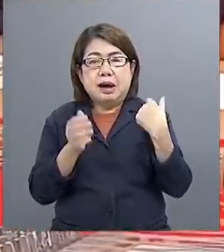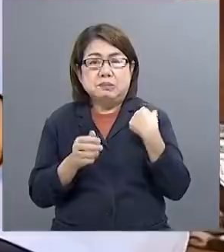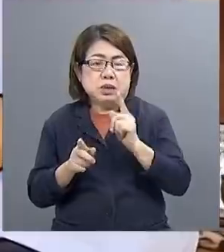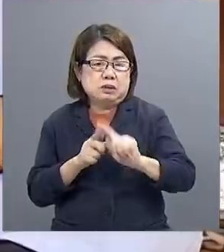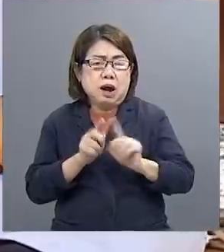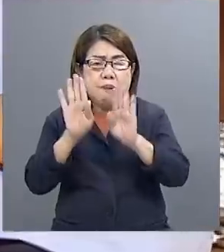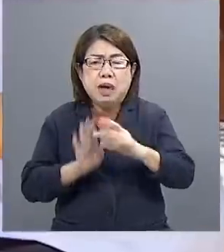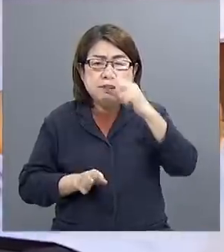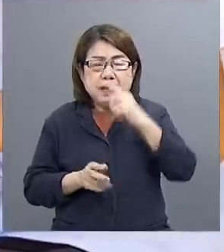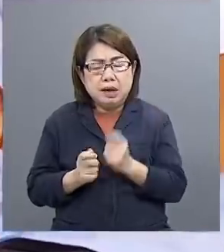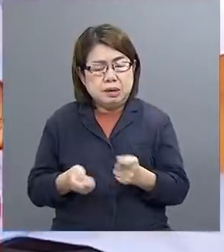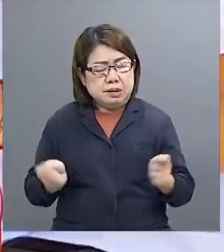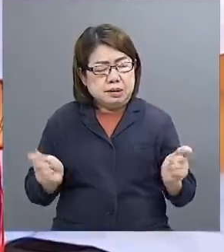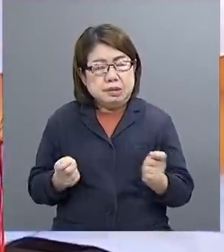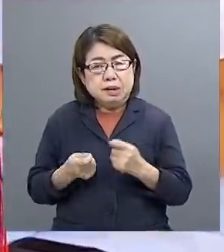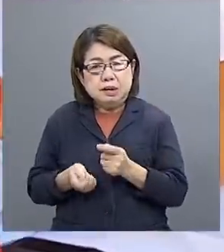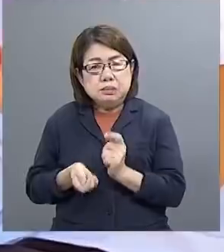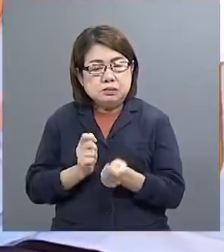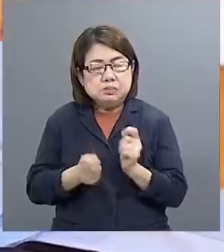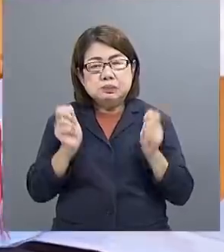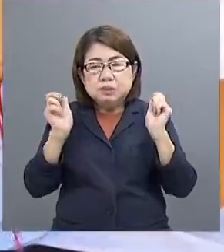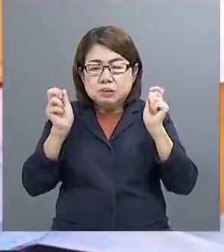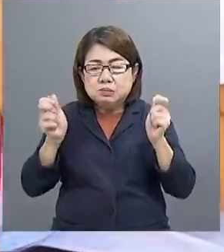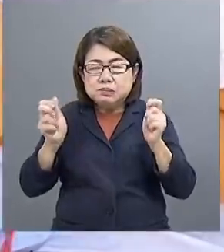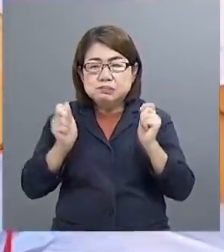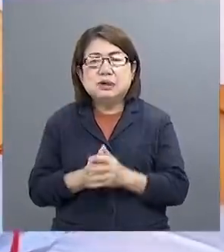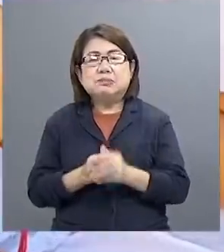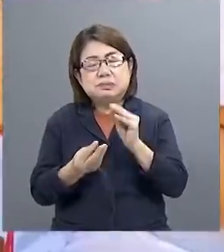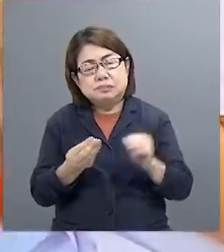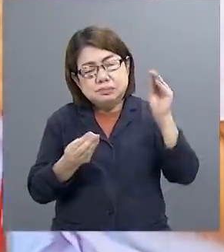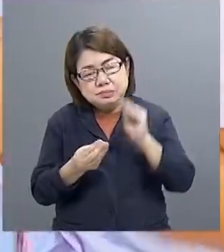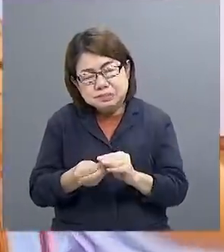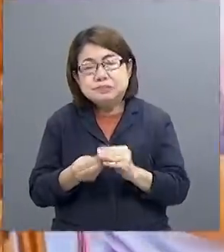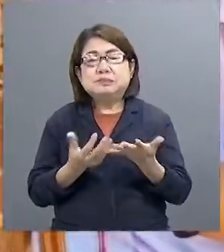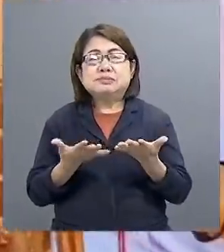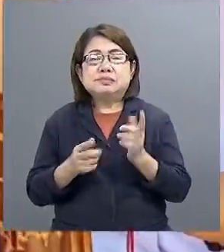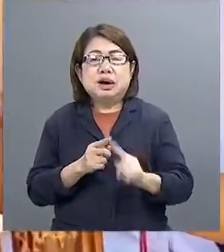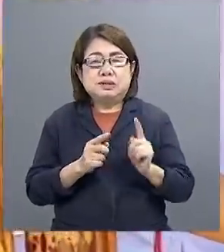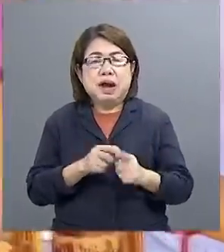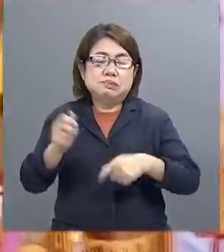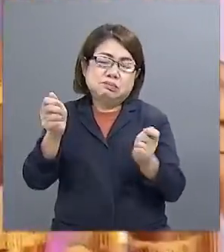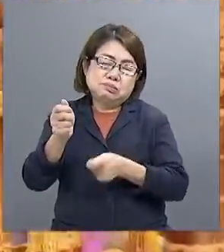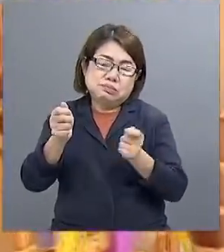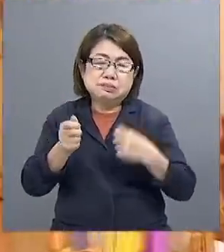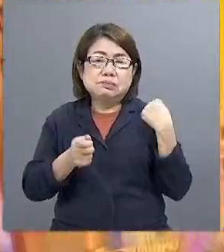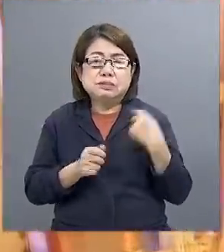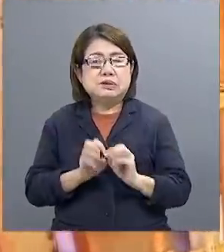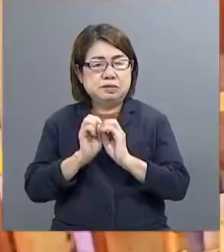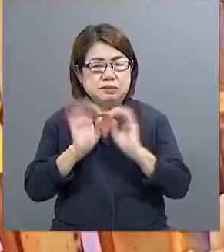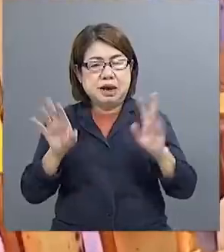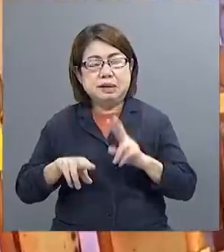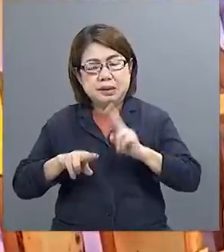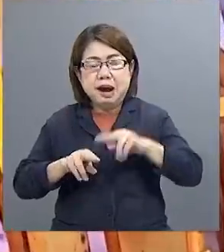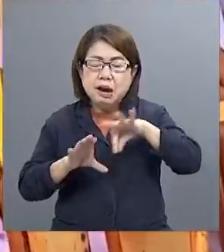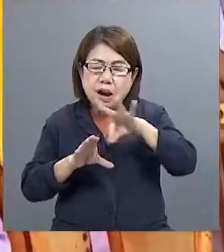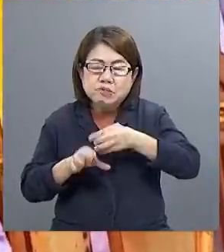อังกะลุงขิมจะเข้ของฉิ่งและฉาบค่ะซึ่งถูกนำมาเป็นจุดเด่นของการเปิดร้านกาแฟสดภายในโรงเรียนเพื่อสร้าง